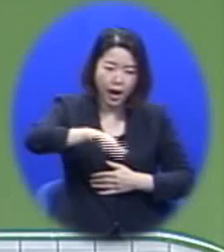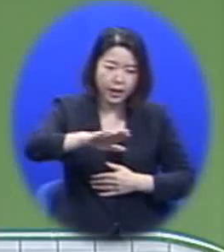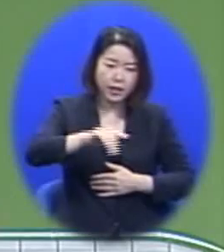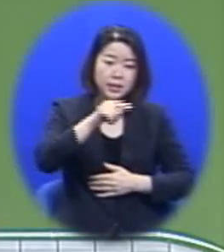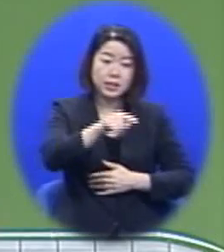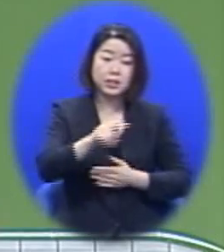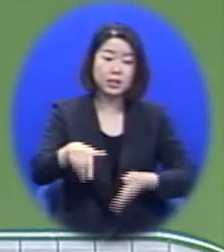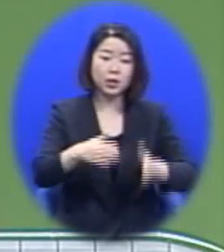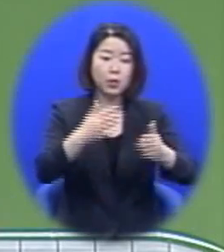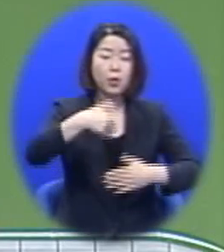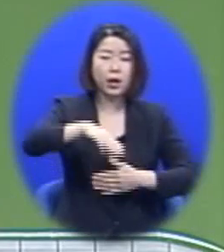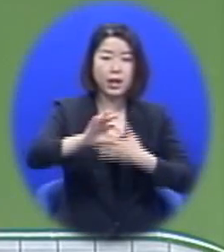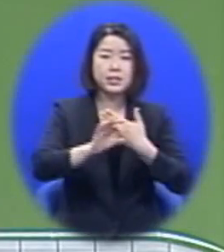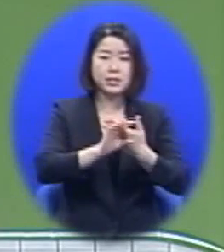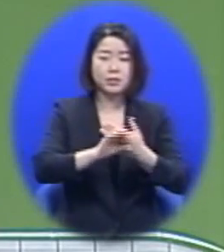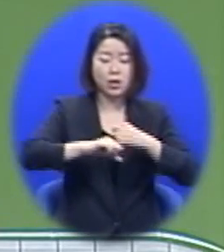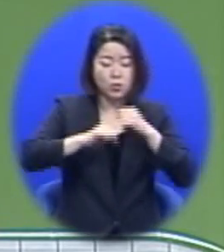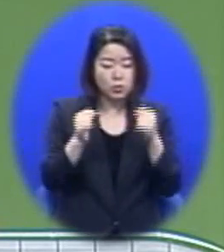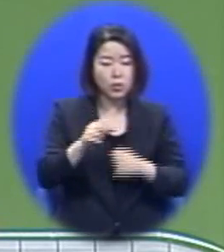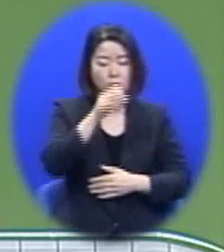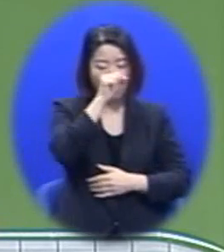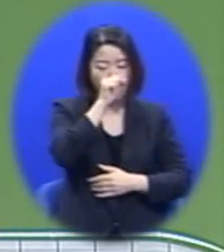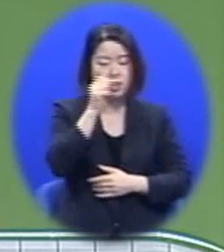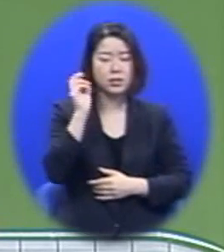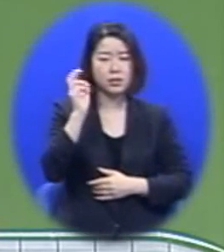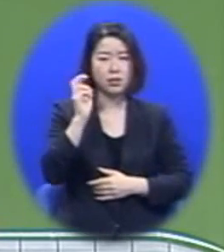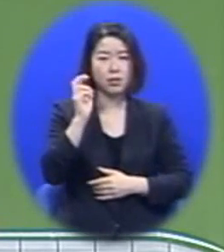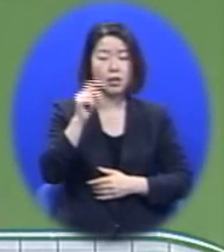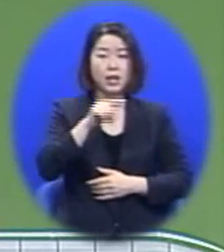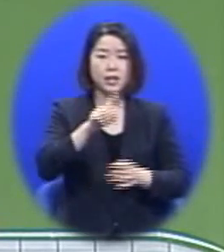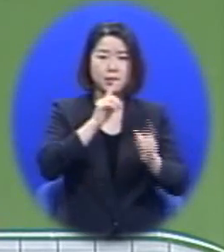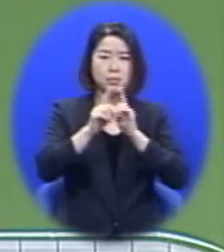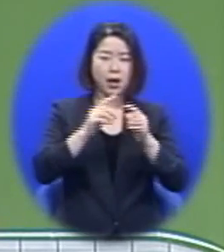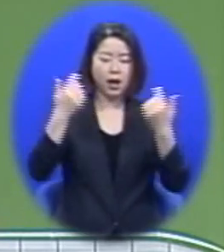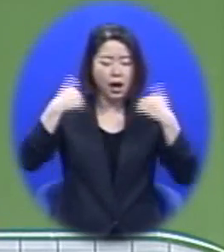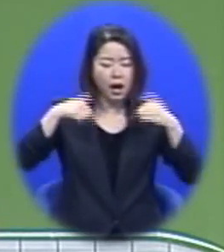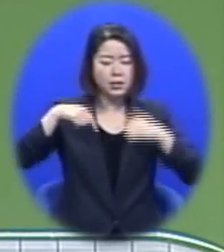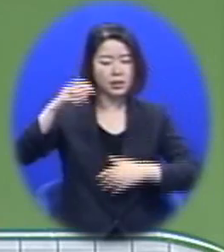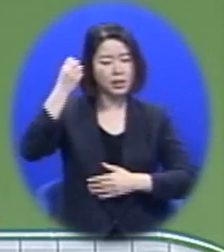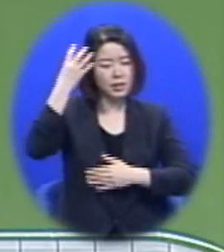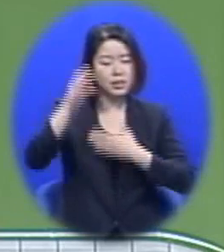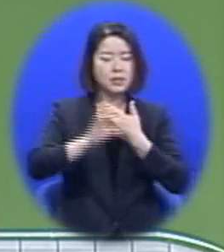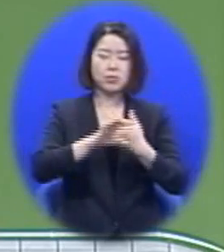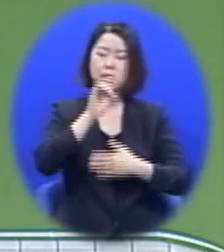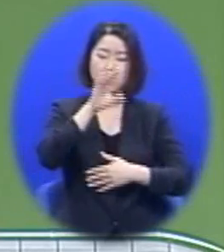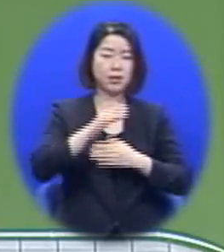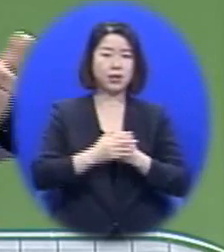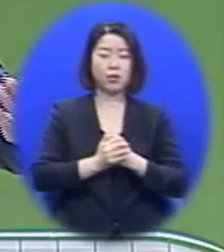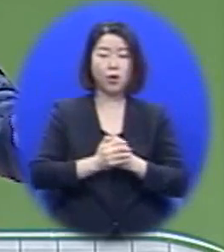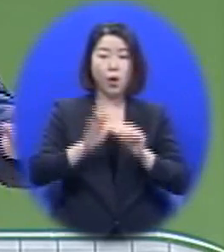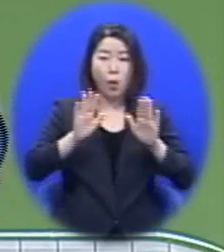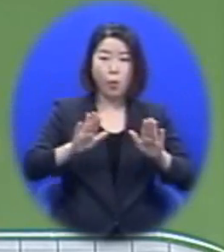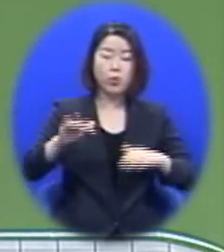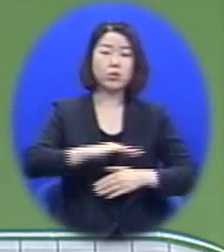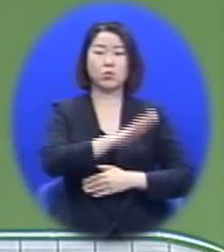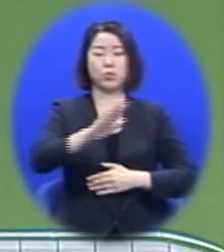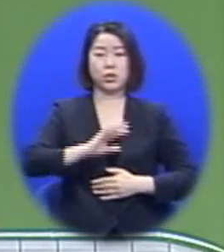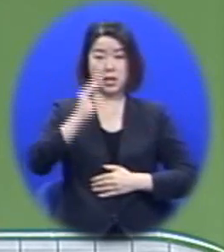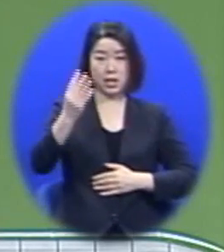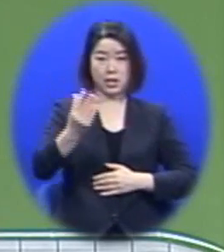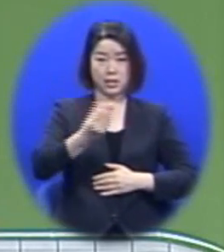갔으면 좋았을 것을, 이 말씀을 항상 잊으시면 안 됩니다. 오늘 우리가 성찬을